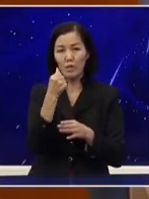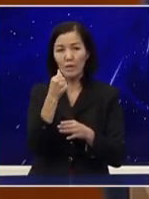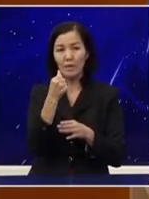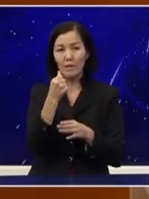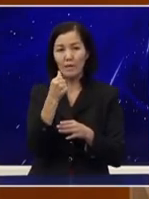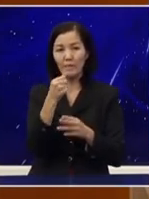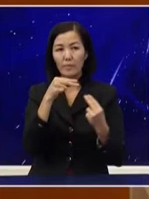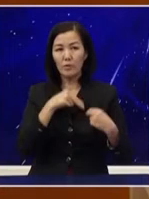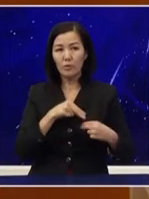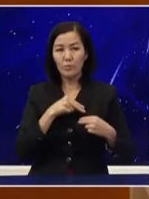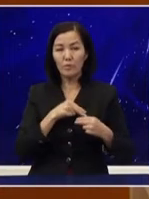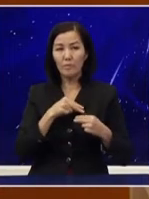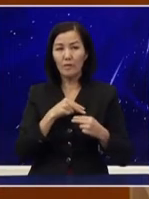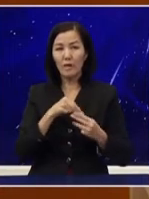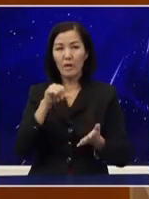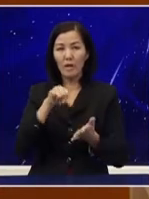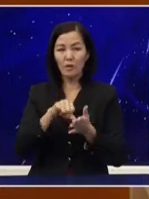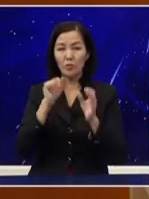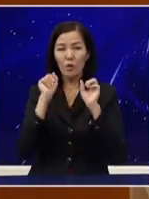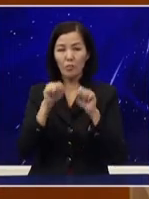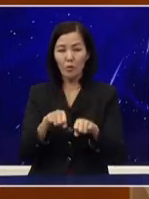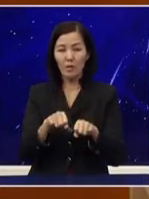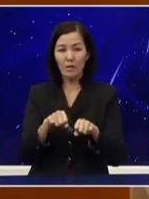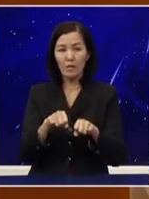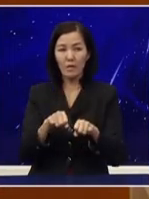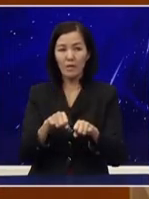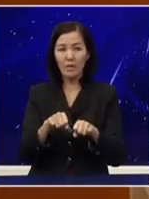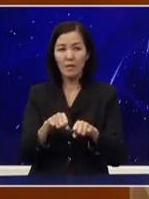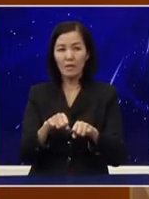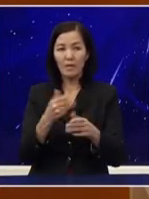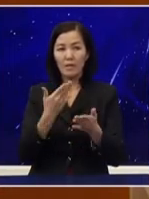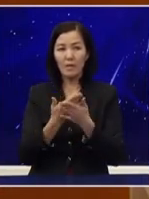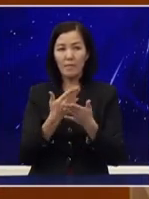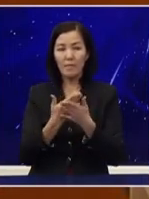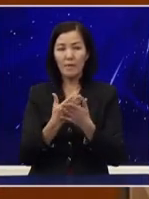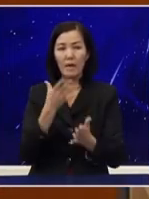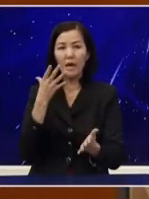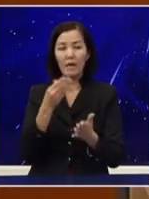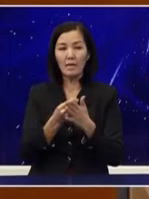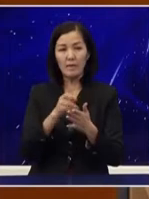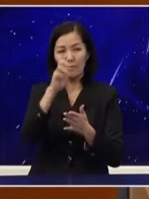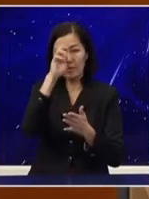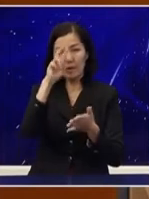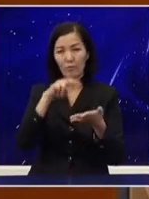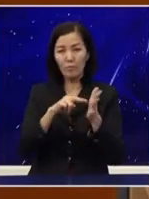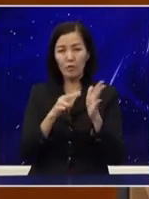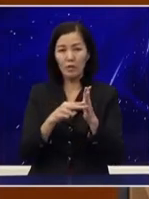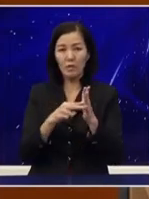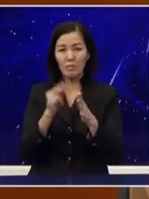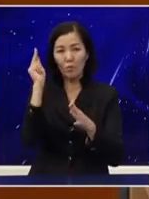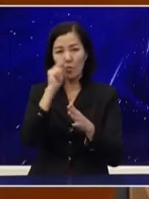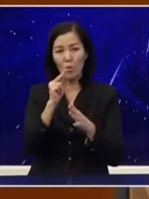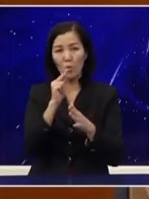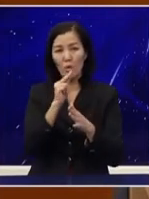3 жылды да жұмыспен өтейтін болады. Ал білім алушылар ішінара, яғни бір бөлігін ақылы негізде мемлекеттік бюджет есебінен оқу